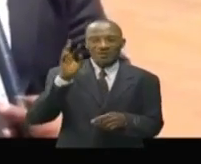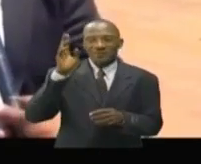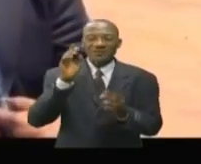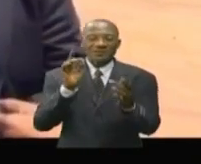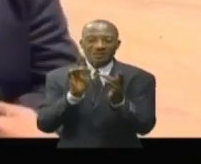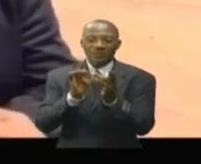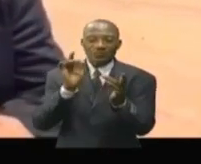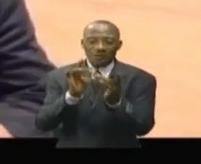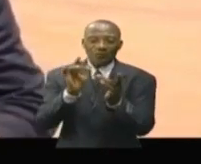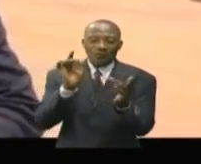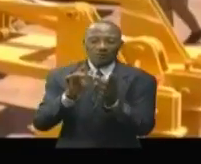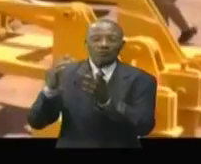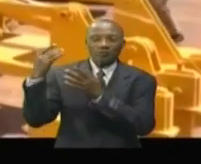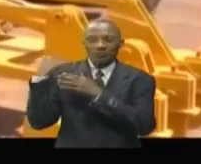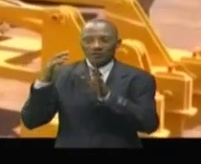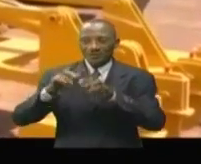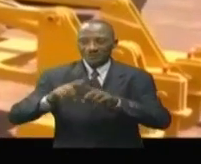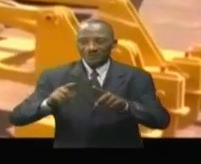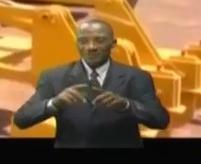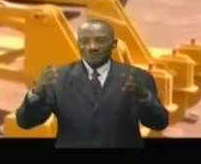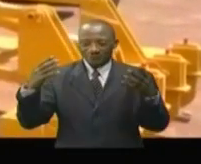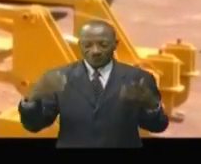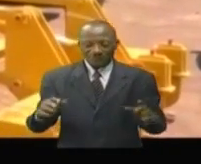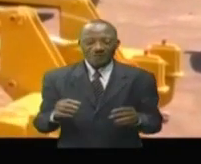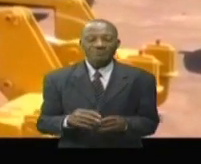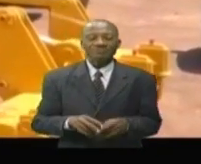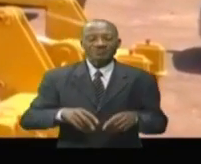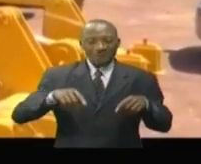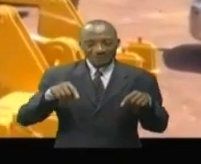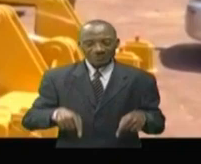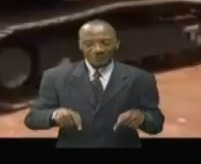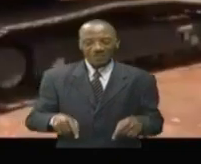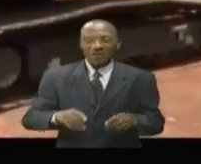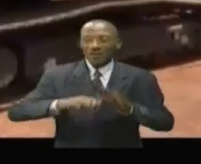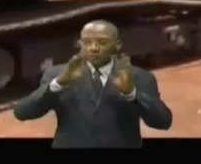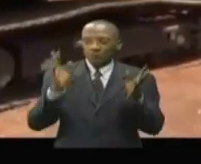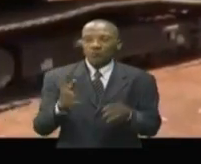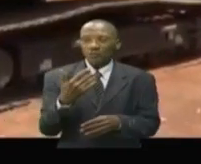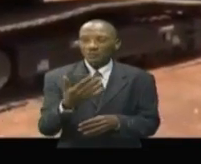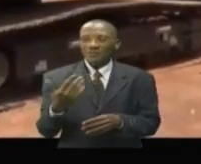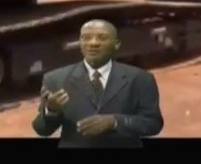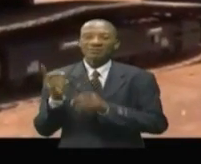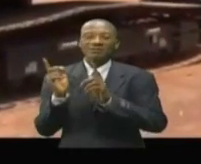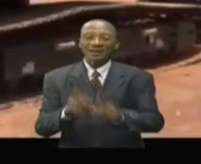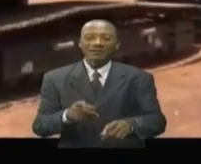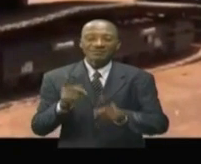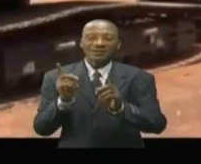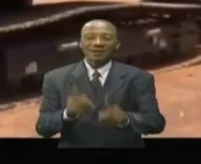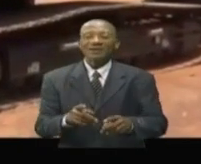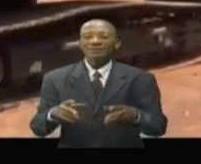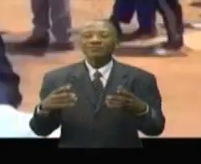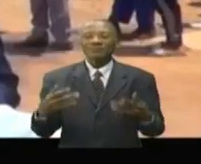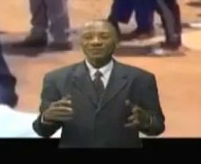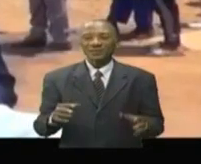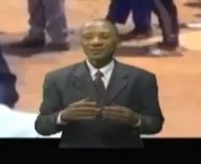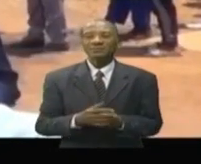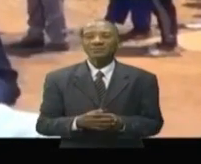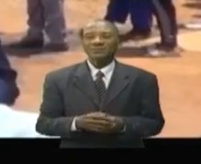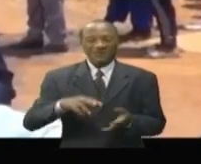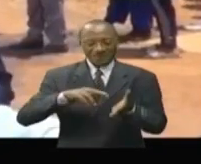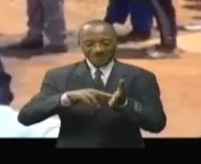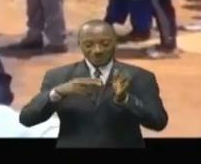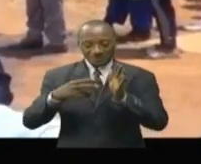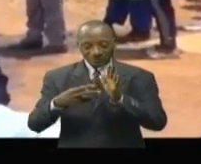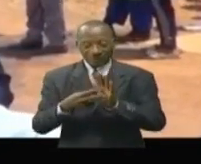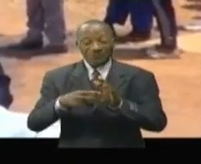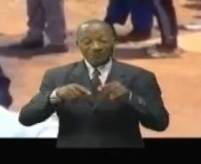province qu'il aime et qu'il chérit tant. Le gouverneur provincial, chapeauté par Kaboula Kato Jacques, à qui vraiment nous rendons nos